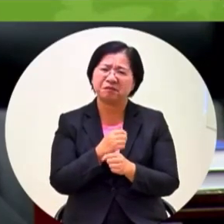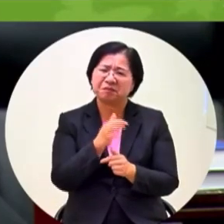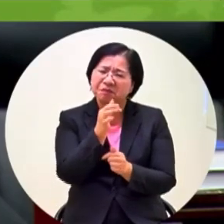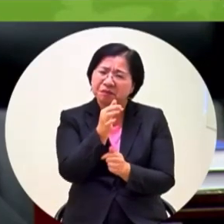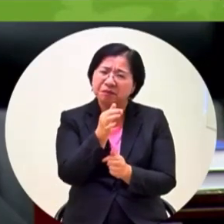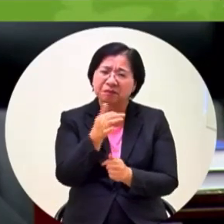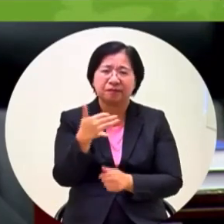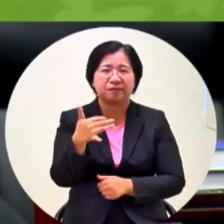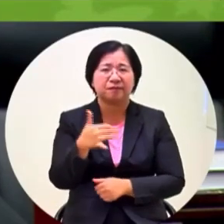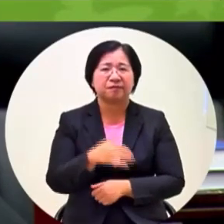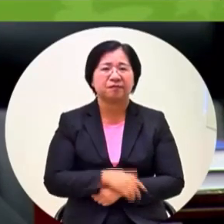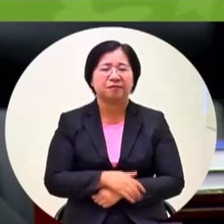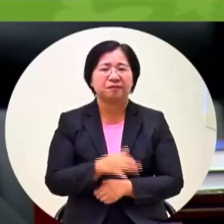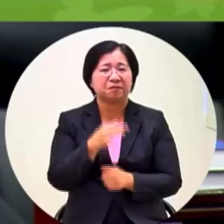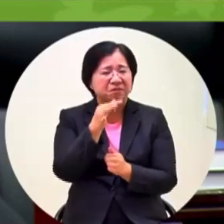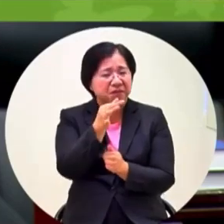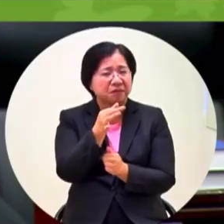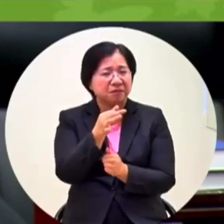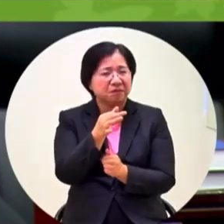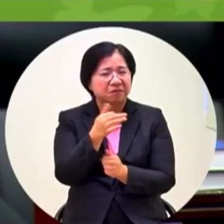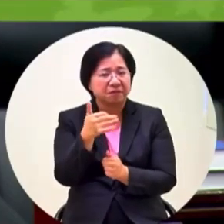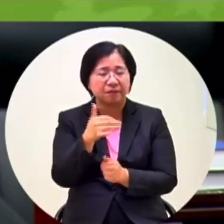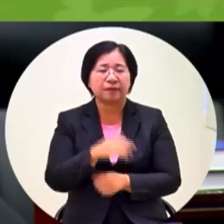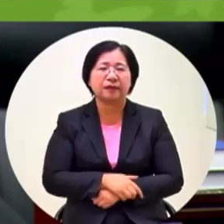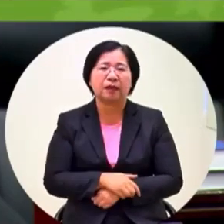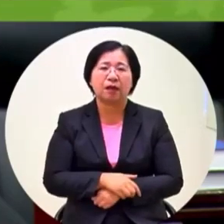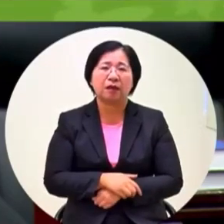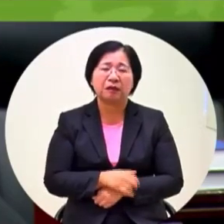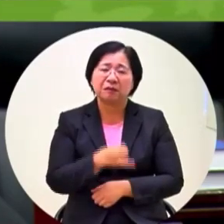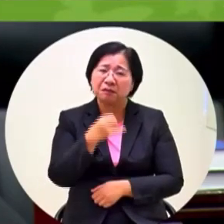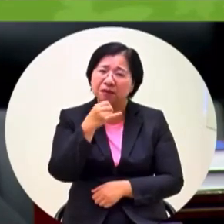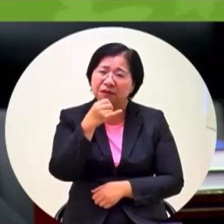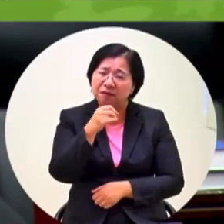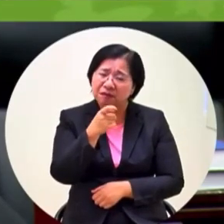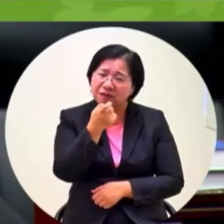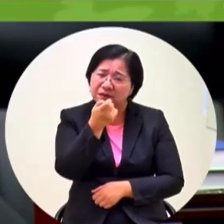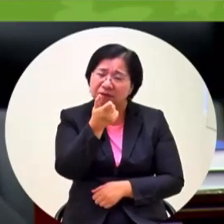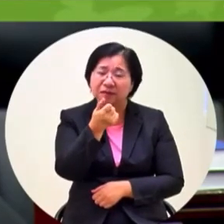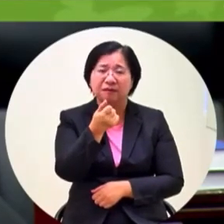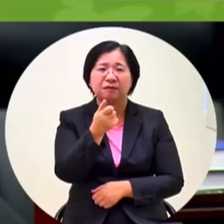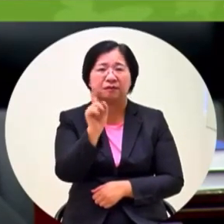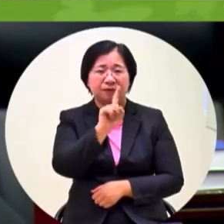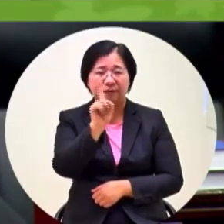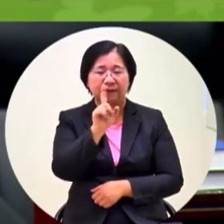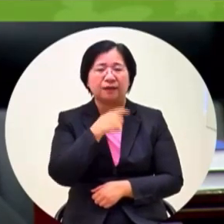理想的部分，等下我一项一项，甲提供予大家做参考。